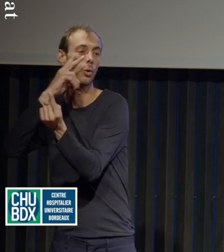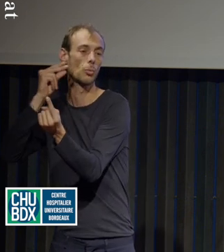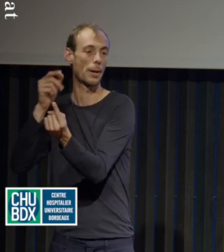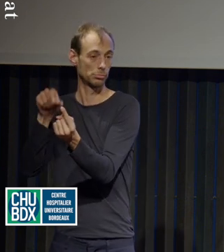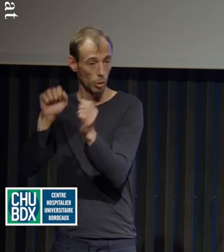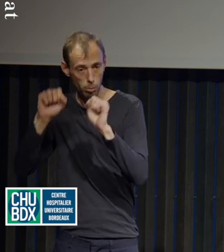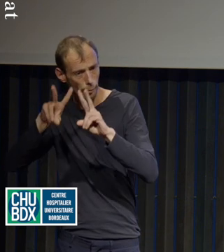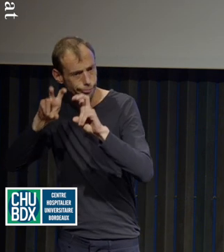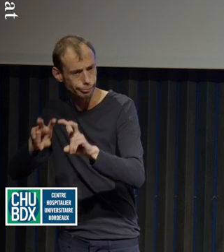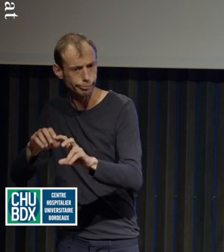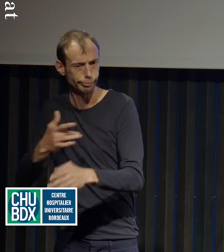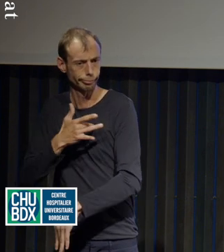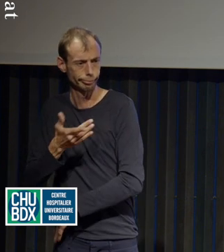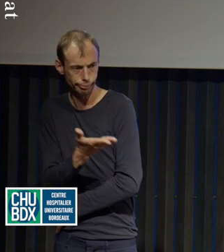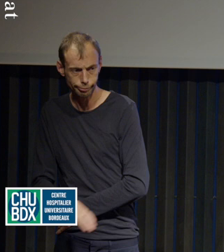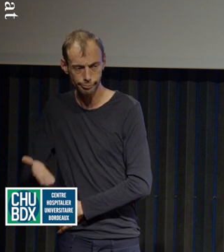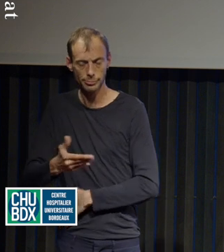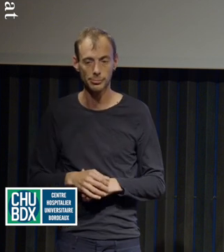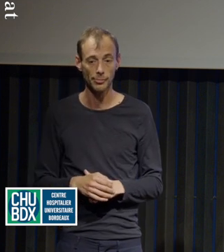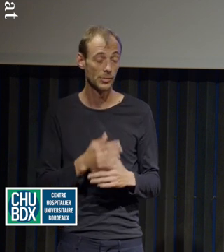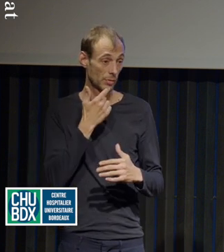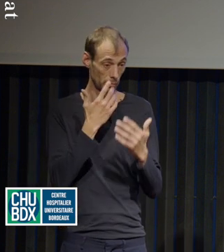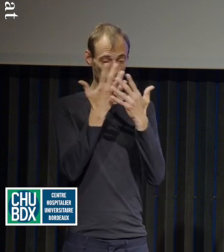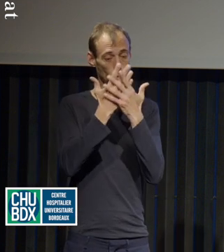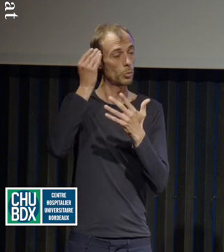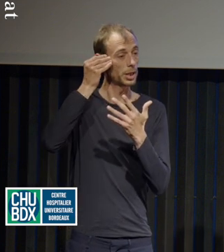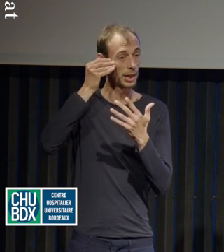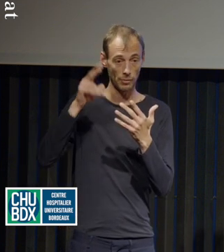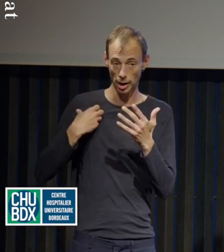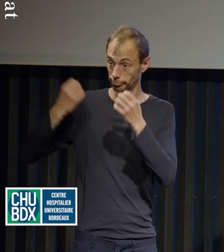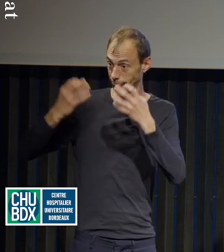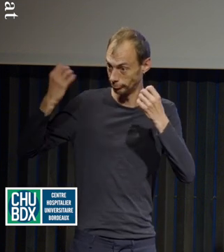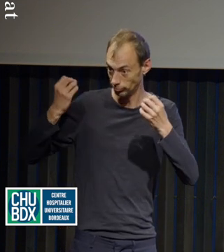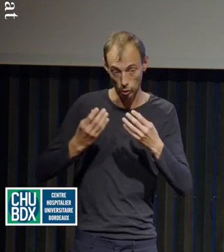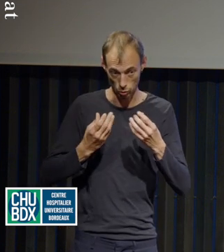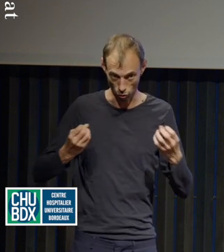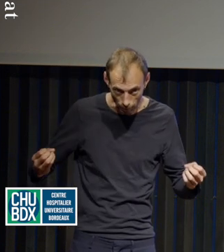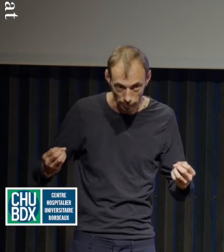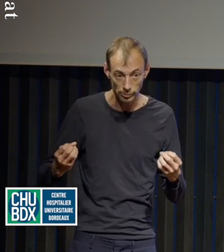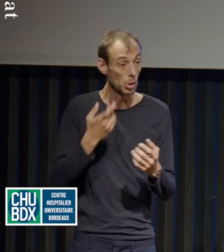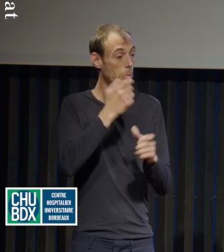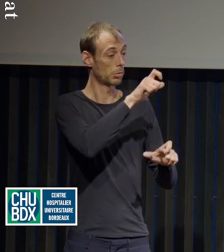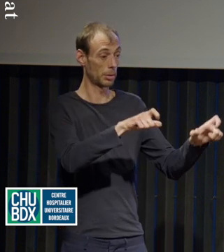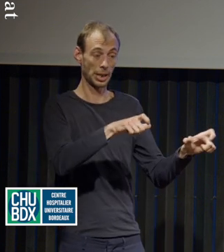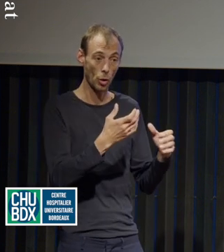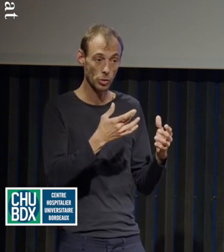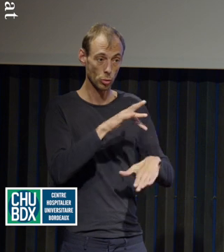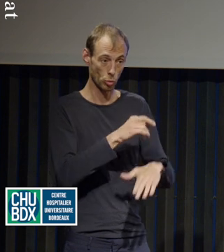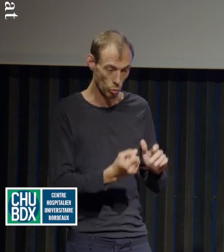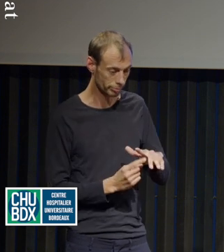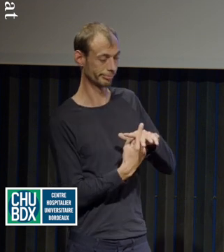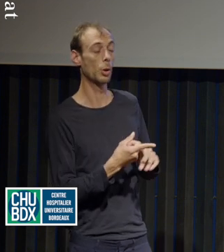Donc, on voit que les troubles psychiatriques sont à la fois très fréquents, qu'ils ont des conséquences lourdes pour les individus et la